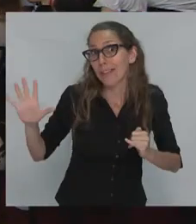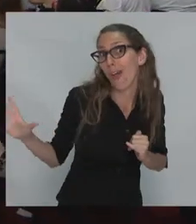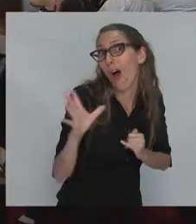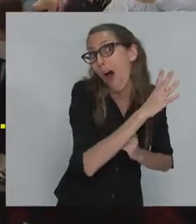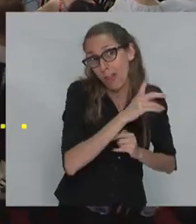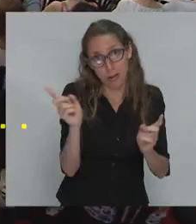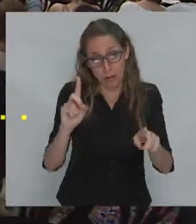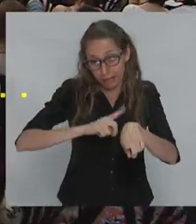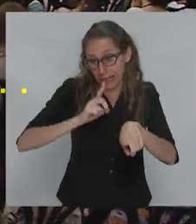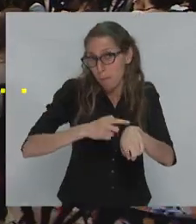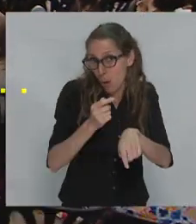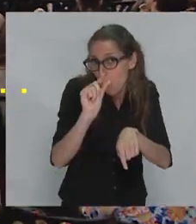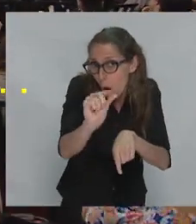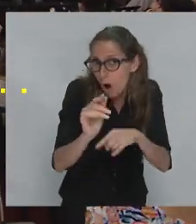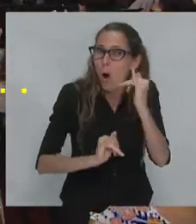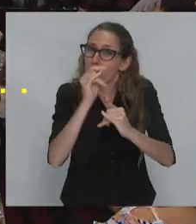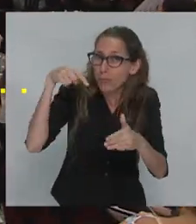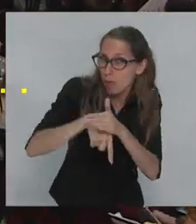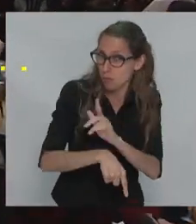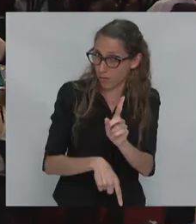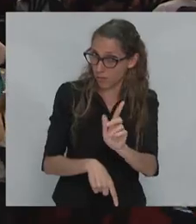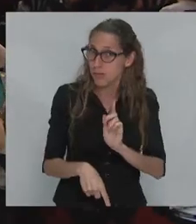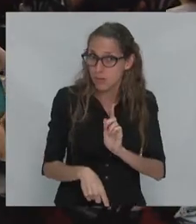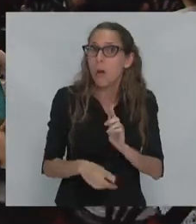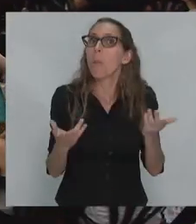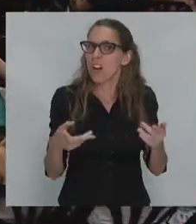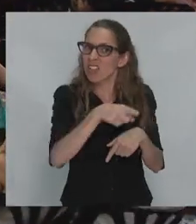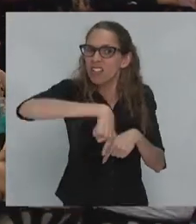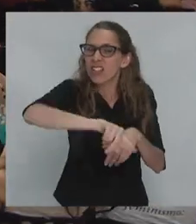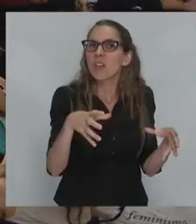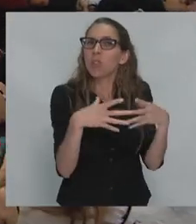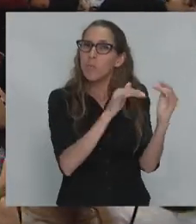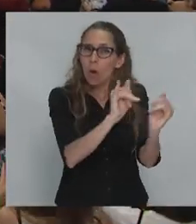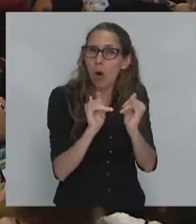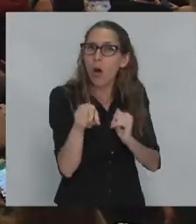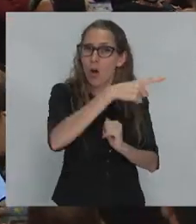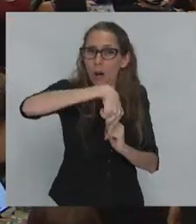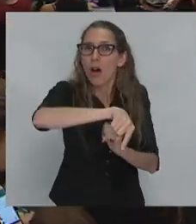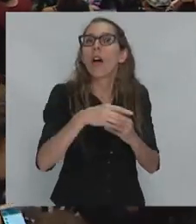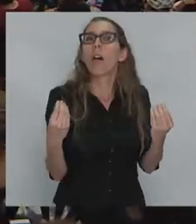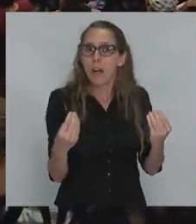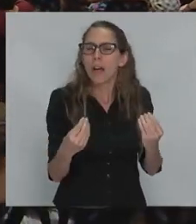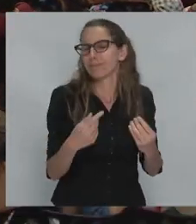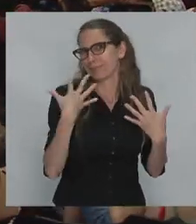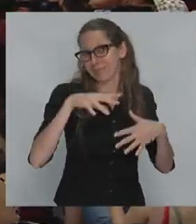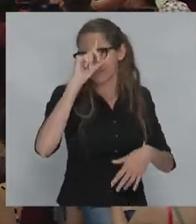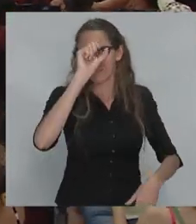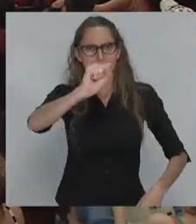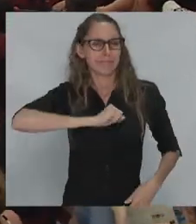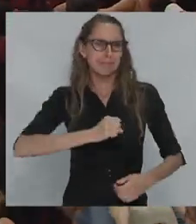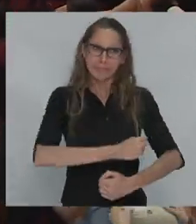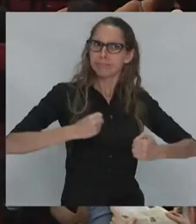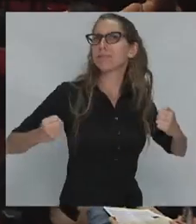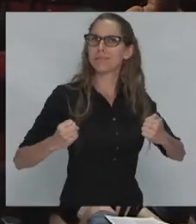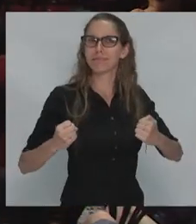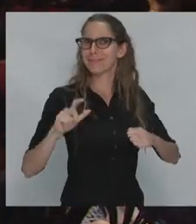cette jeunesse est héroïque, il n'y a pas d'autre terme, elle est héroïque, vu tout ce qu'elle supporte et vu